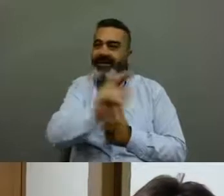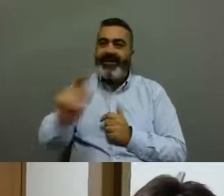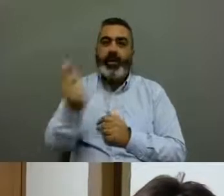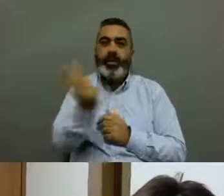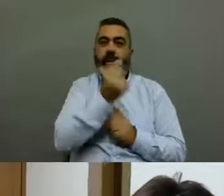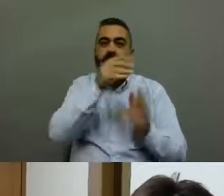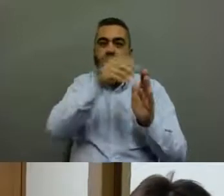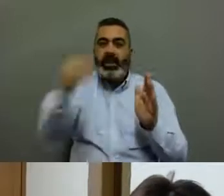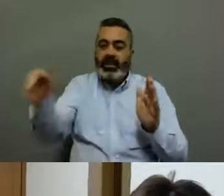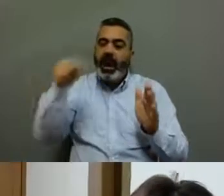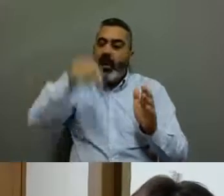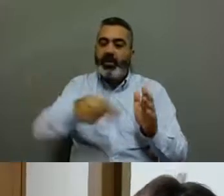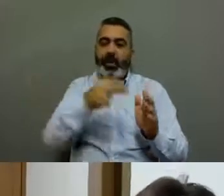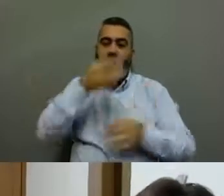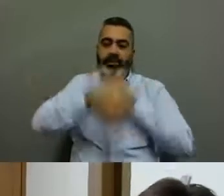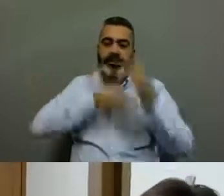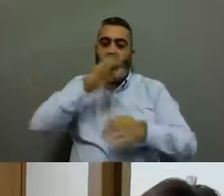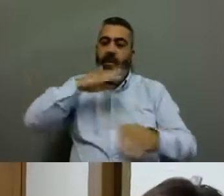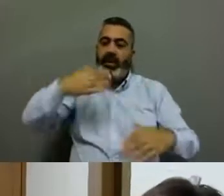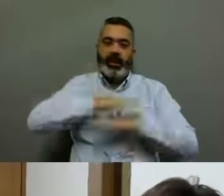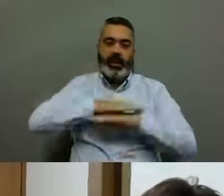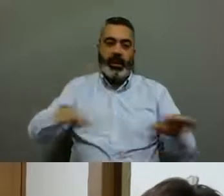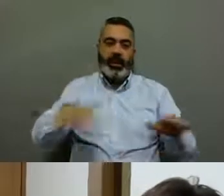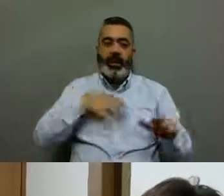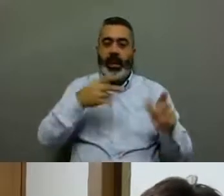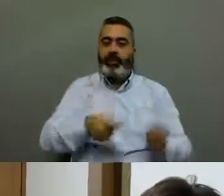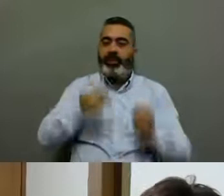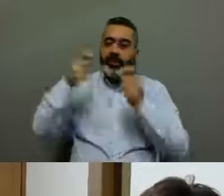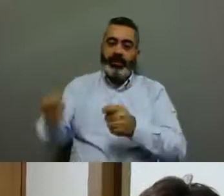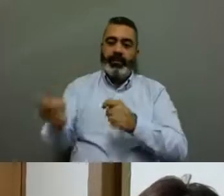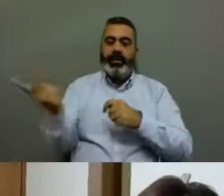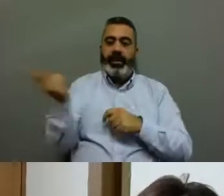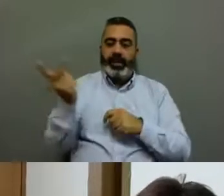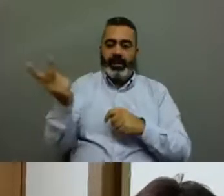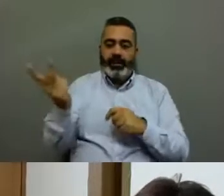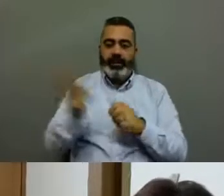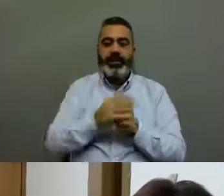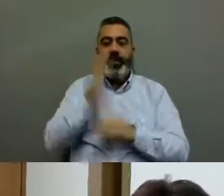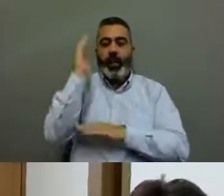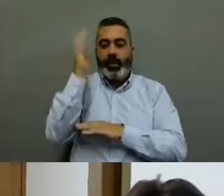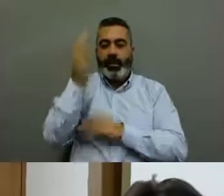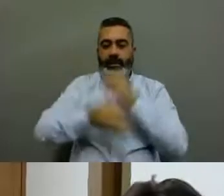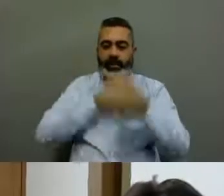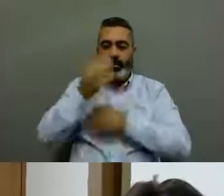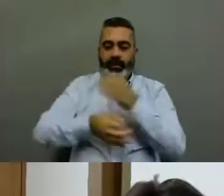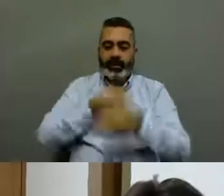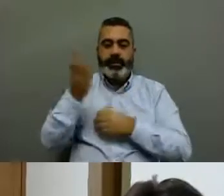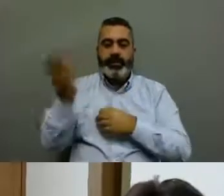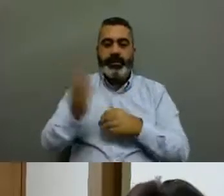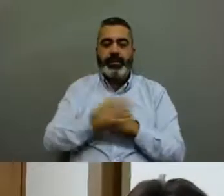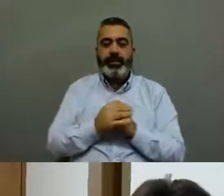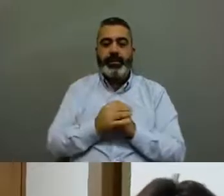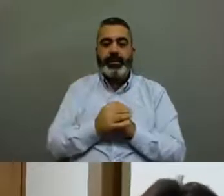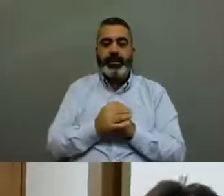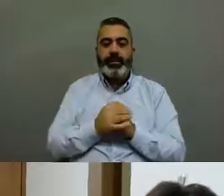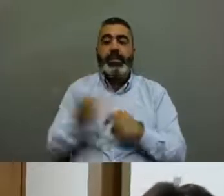σιγά σιγά θα κλείσω, γιατί θέλω να δώσω το λόγο και στους άλλους δύο ομιλητές, ομιλήτριες και